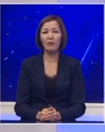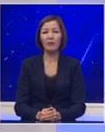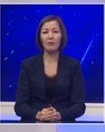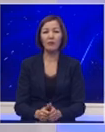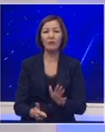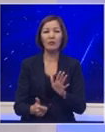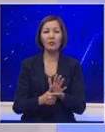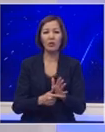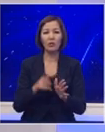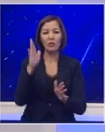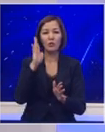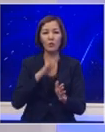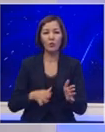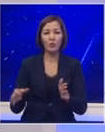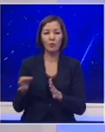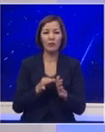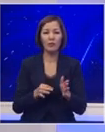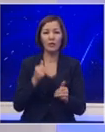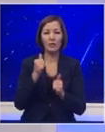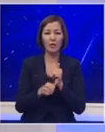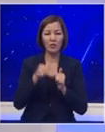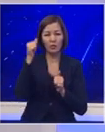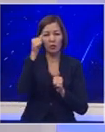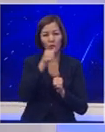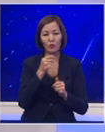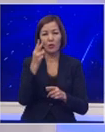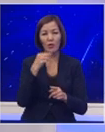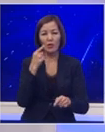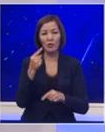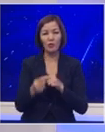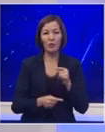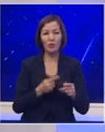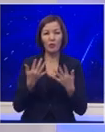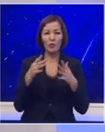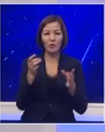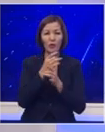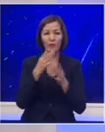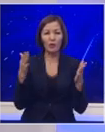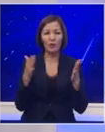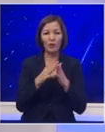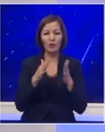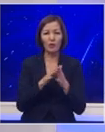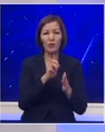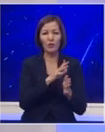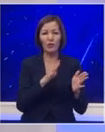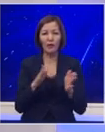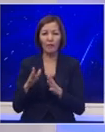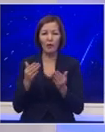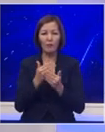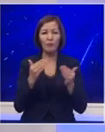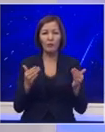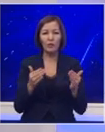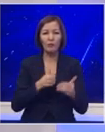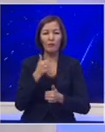Ауылым алтын бесігім. Жетісу облысында жыл сайын дәстүрлі түрде өтетін ауылдық мәдениет үйлері, кітапхана мен музейлер арасындағы